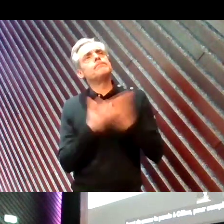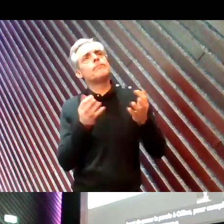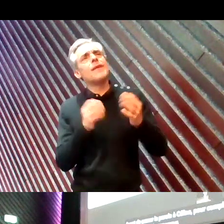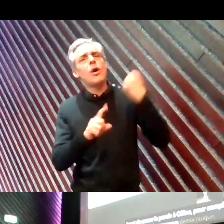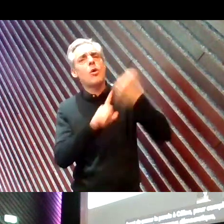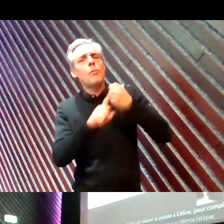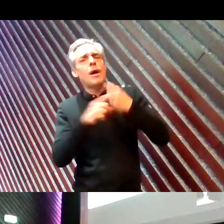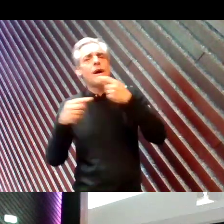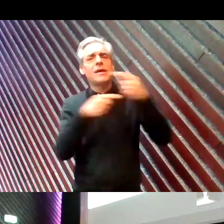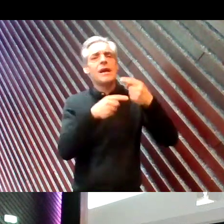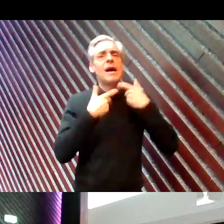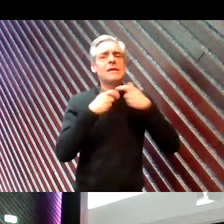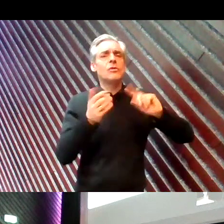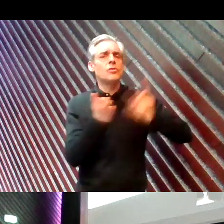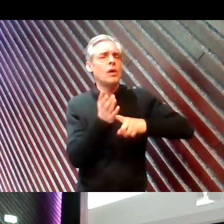le combat,'est l'accès au droit.